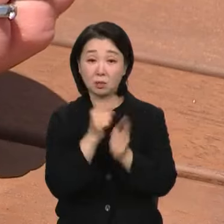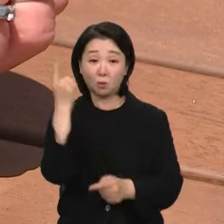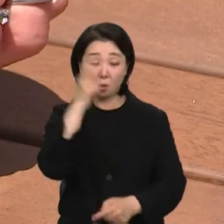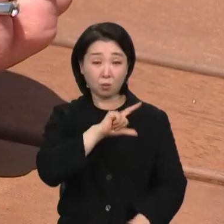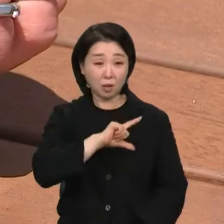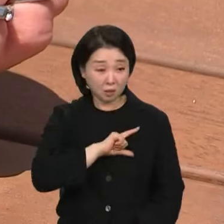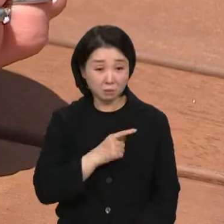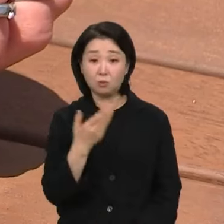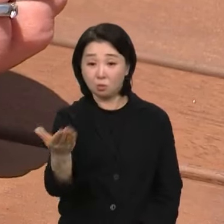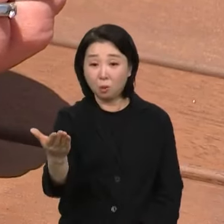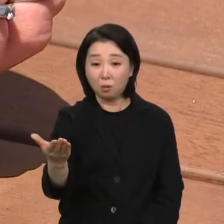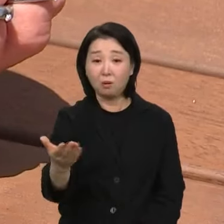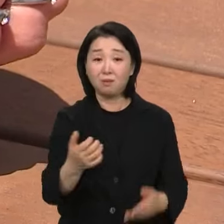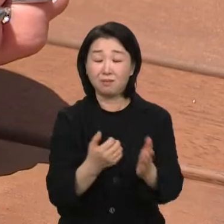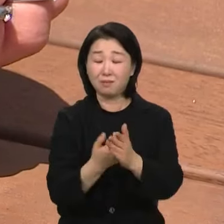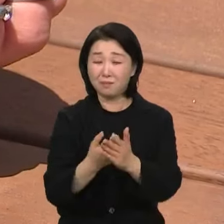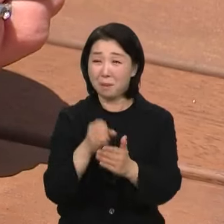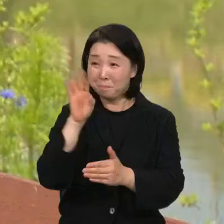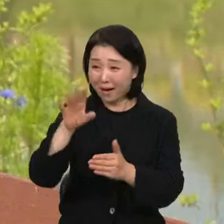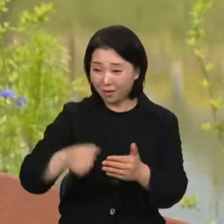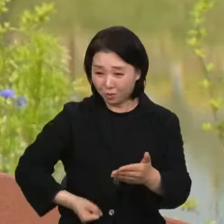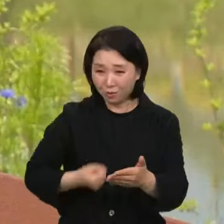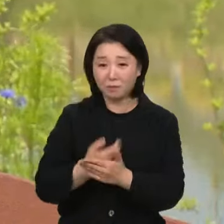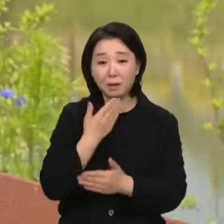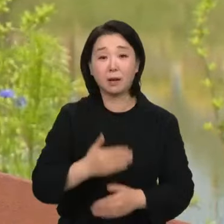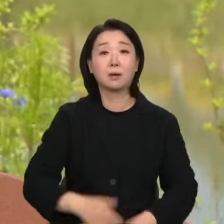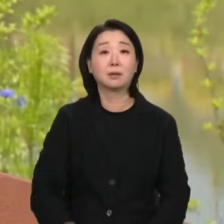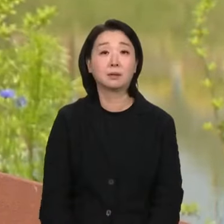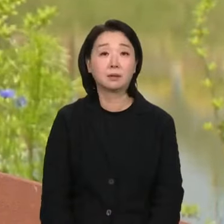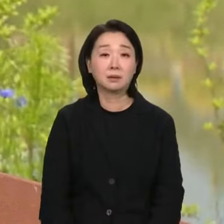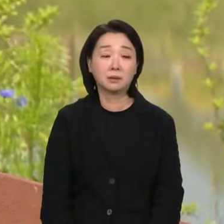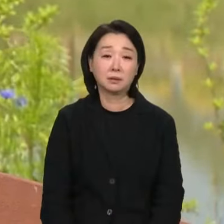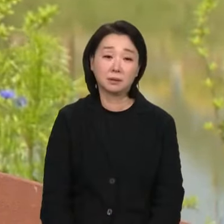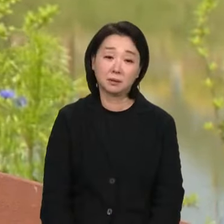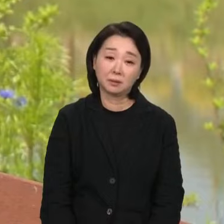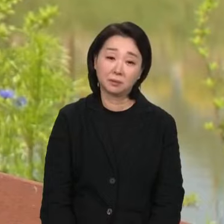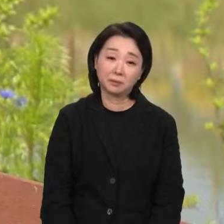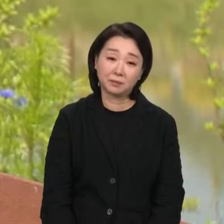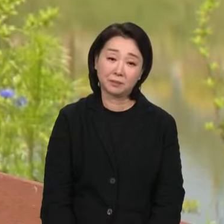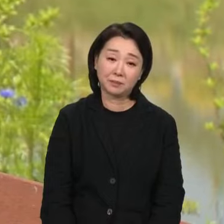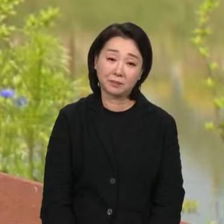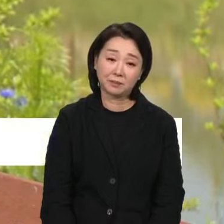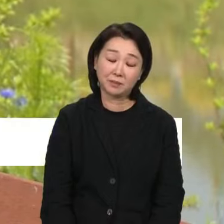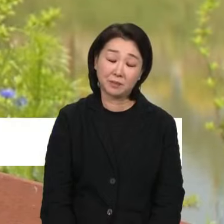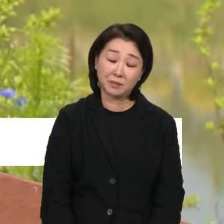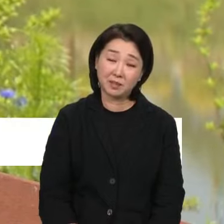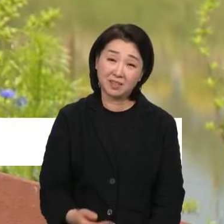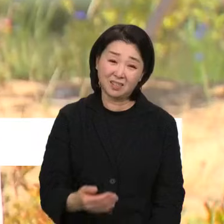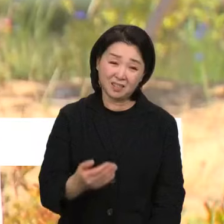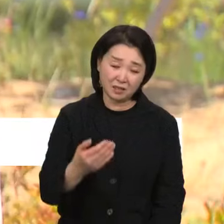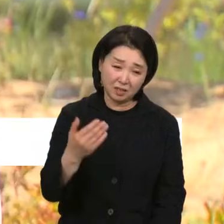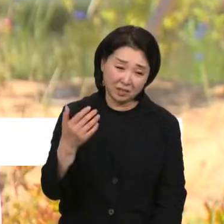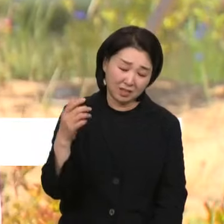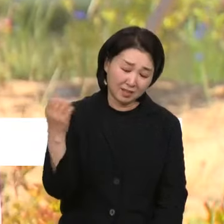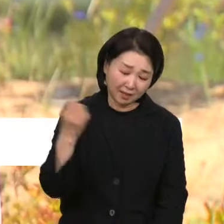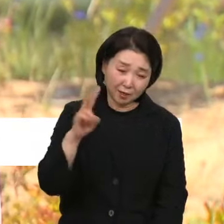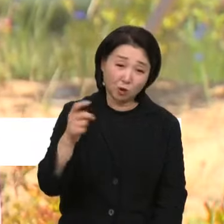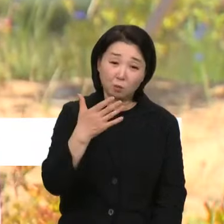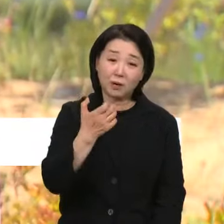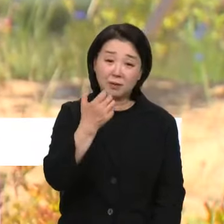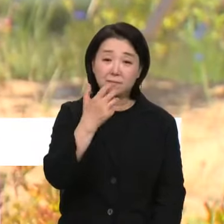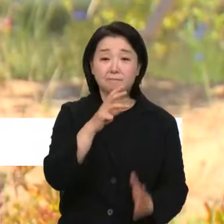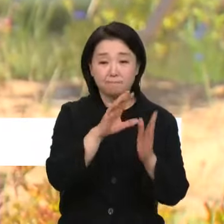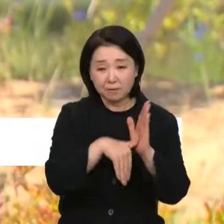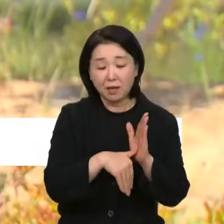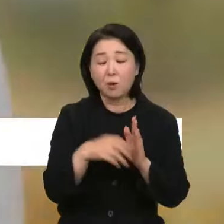이름을 내놓고 말할 용기도 생겼습니다. 그때는 다시 80년이 오면은 거기에 대한